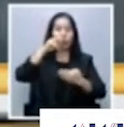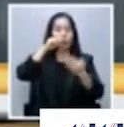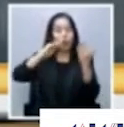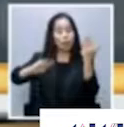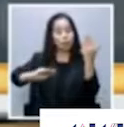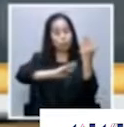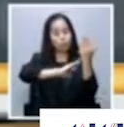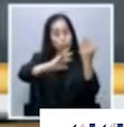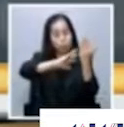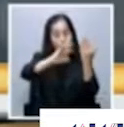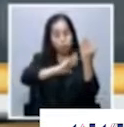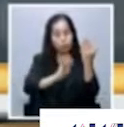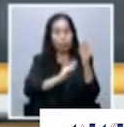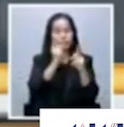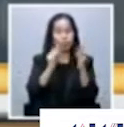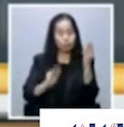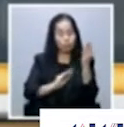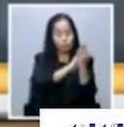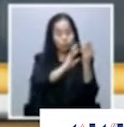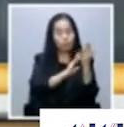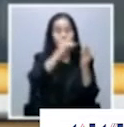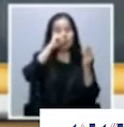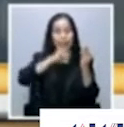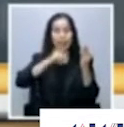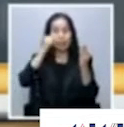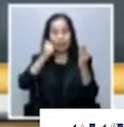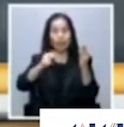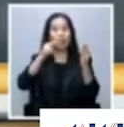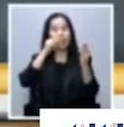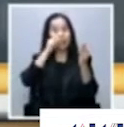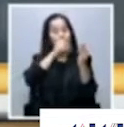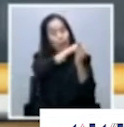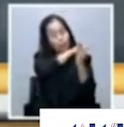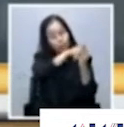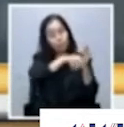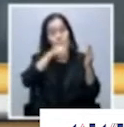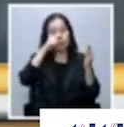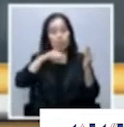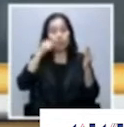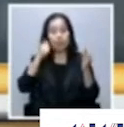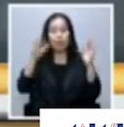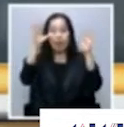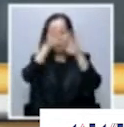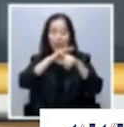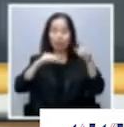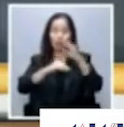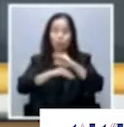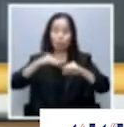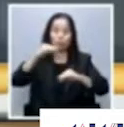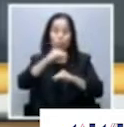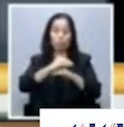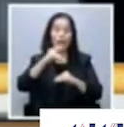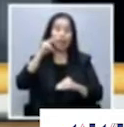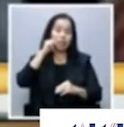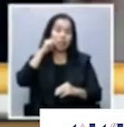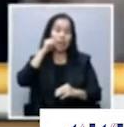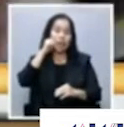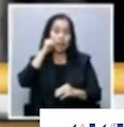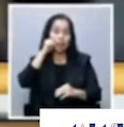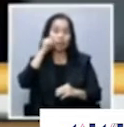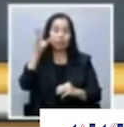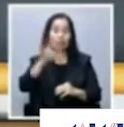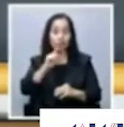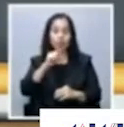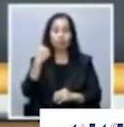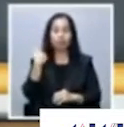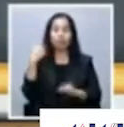สู่ประเทศไทยได้ดังที่โครงการรายนำเสนอโครงการผันน้ำโขงเลยชิมูลป่าสักกกอีน่านเจ้าพระยาป่าสัก